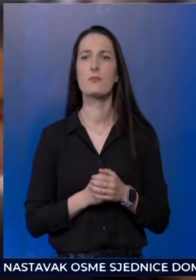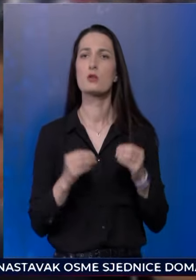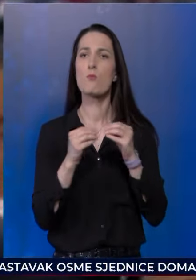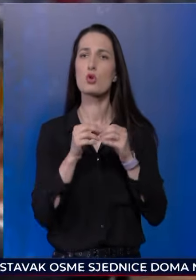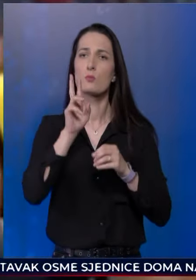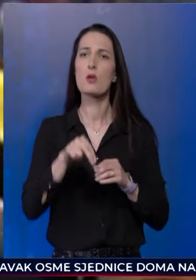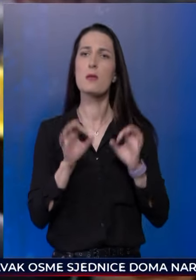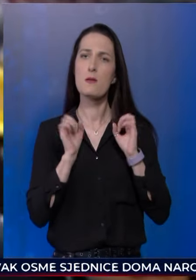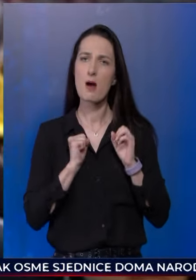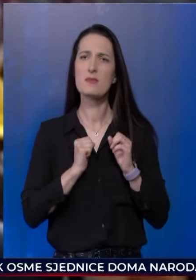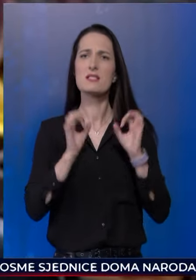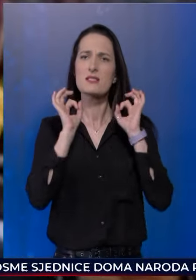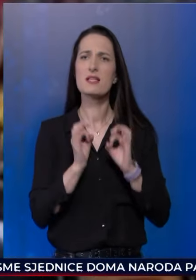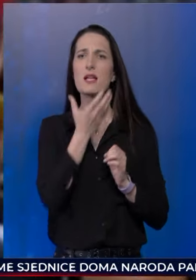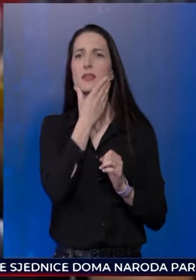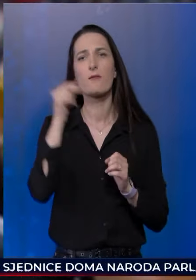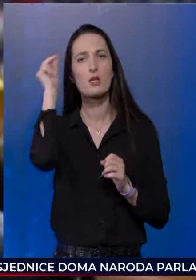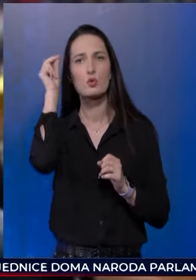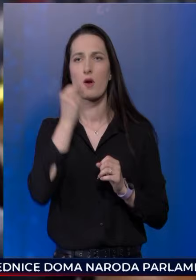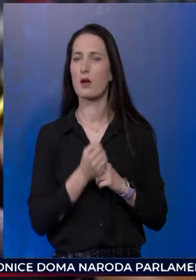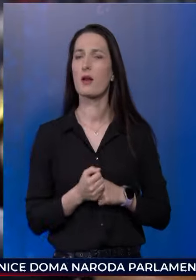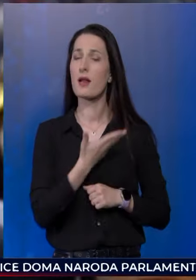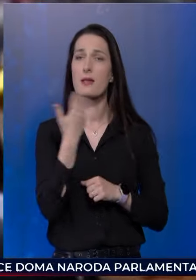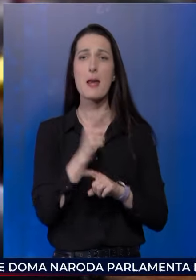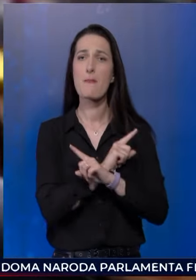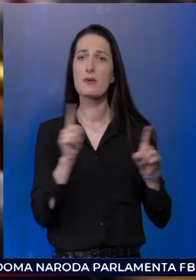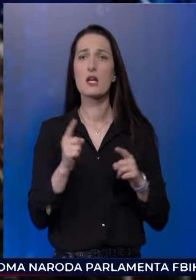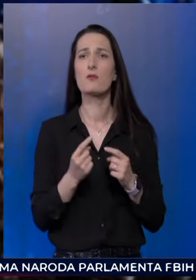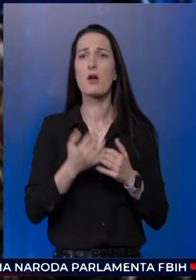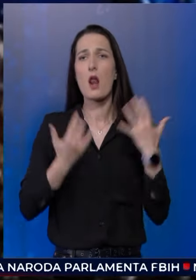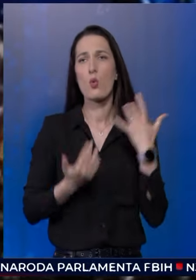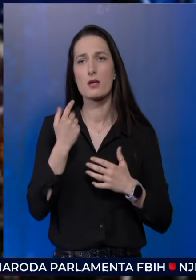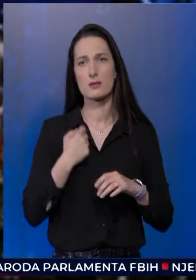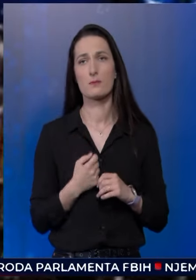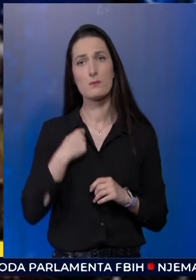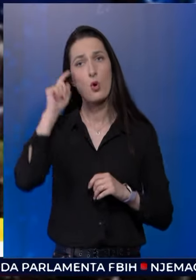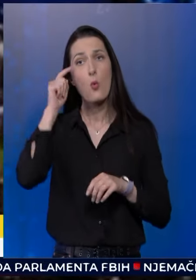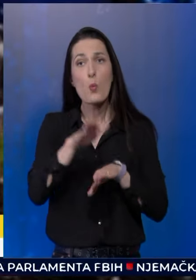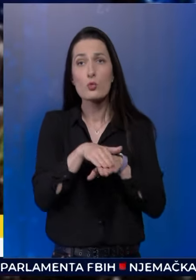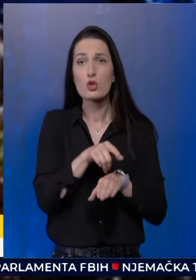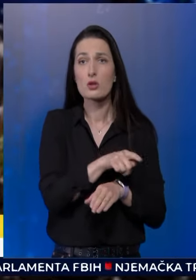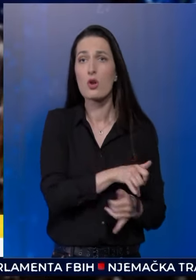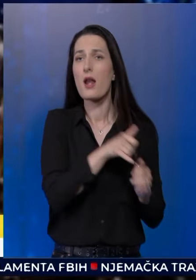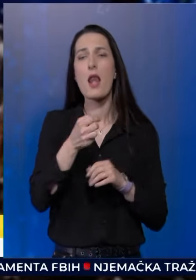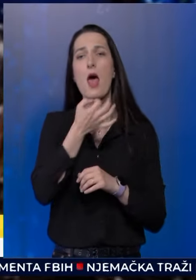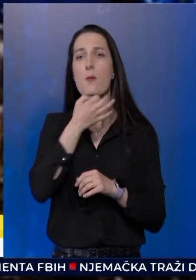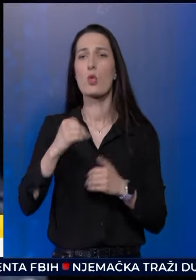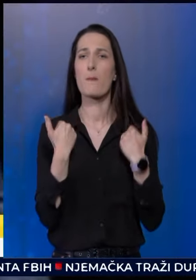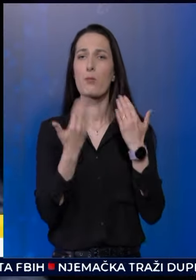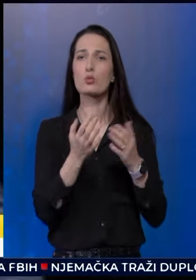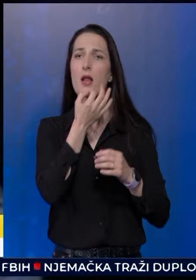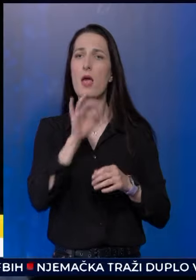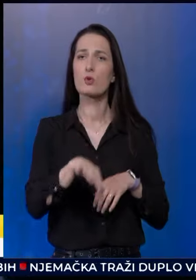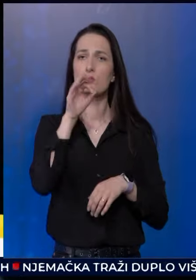Borisom imam zaista divna iskustva, nemam nikakve kalkulacije. Mislim da od početka on je najbolja ponuda i najbolji